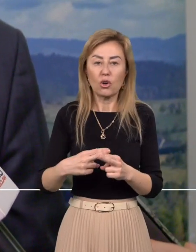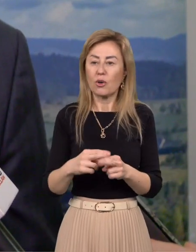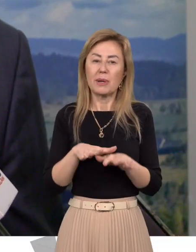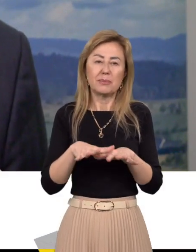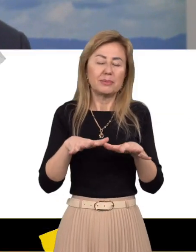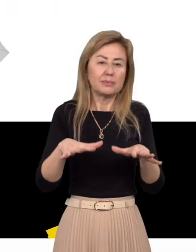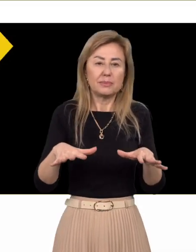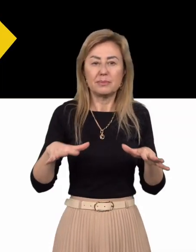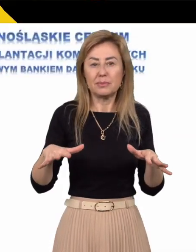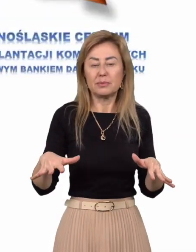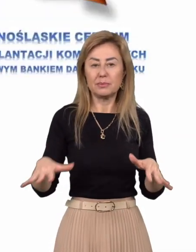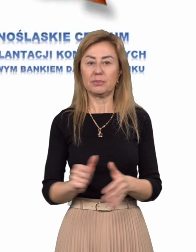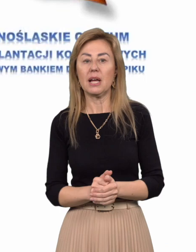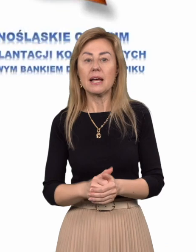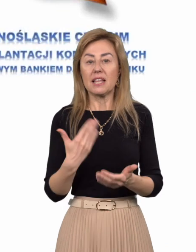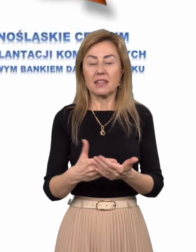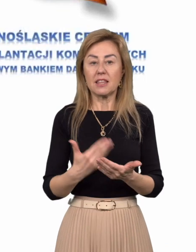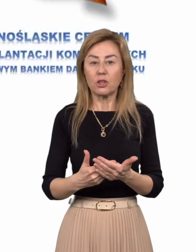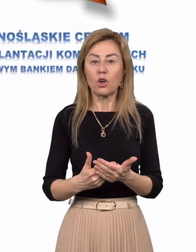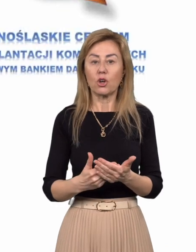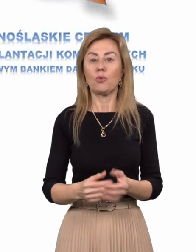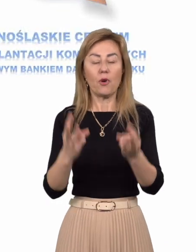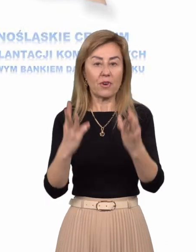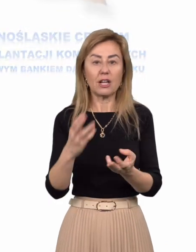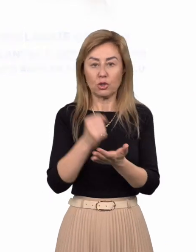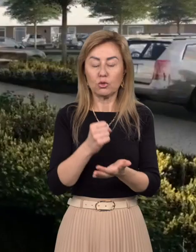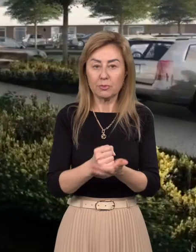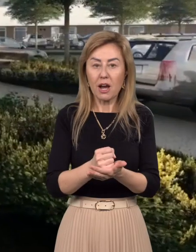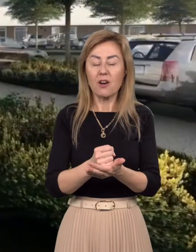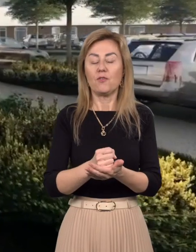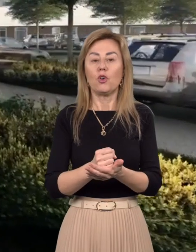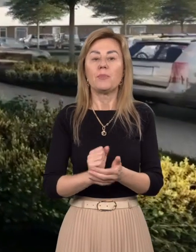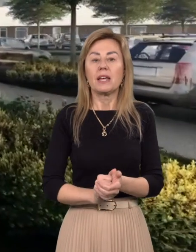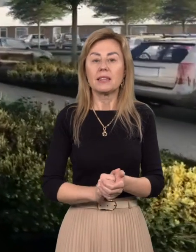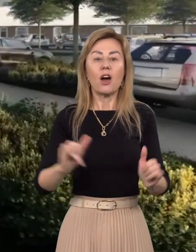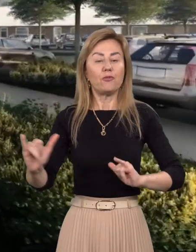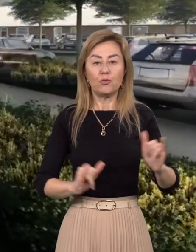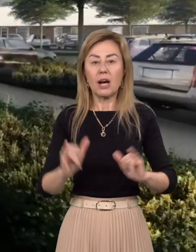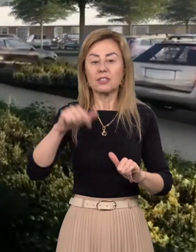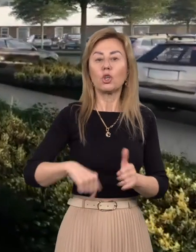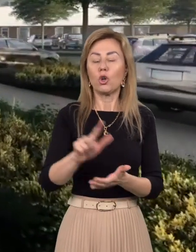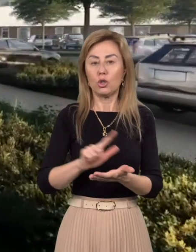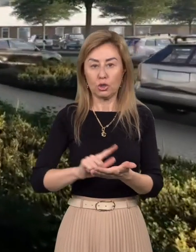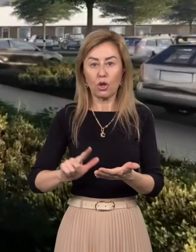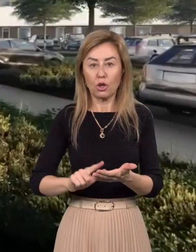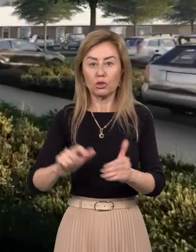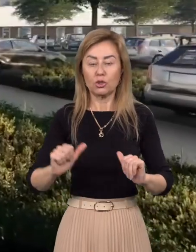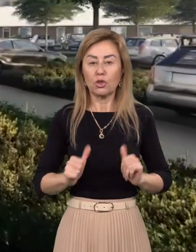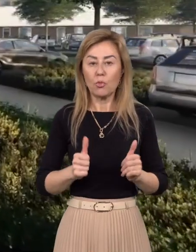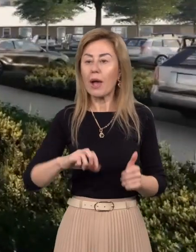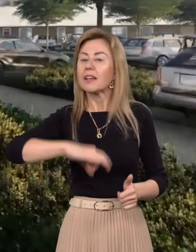cywilizacyjną. Jednym z priorytetów władz Dolnego Śląska jest maksymalne